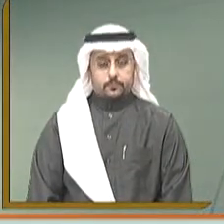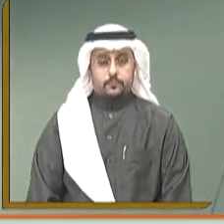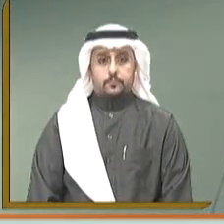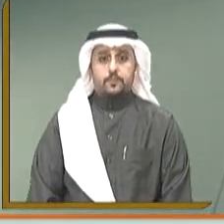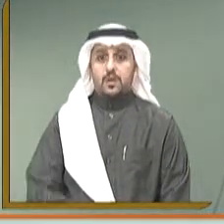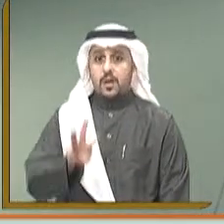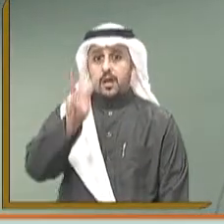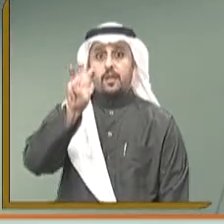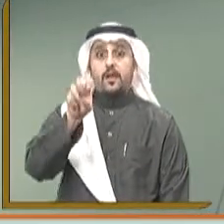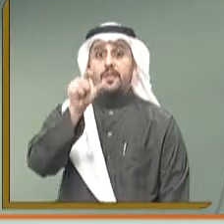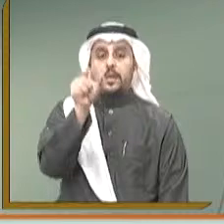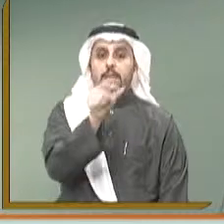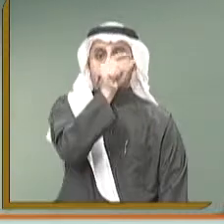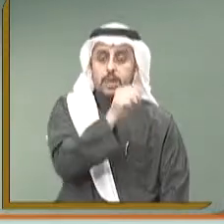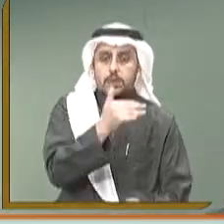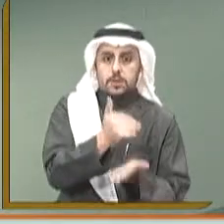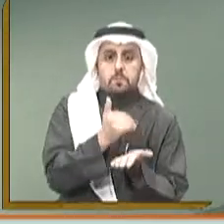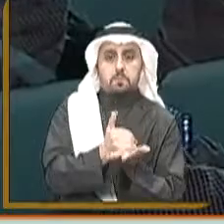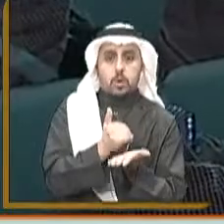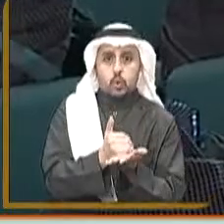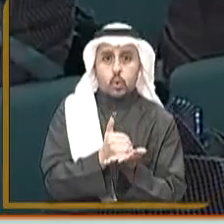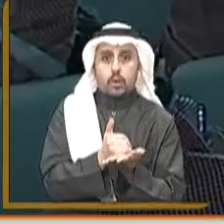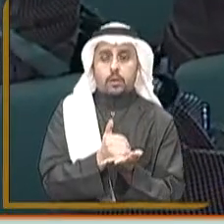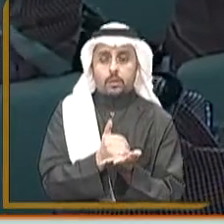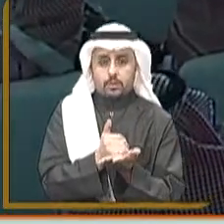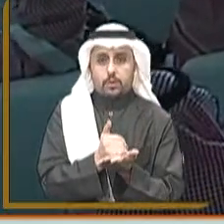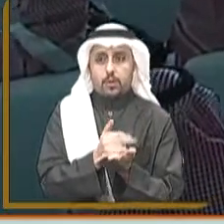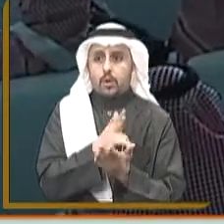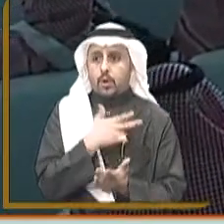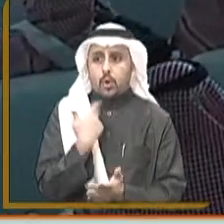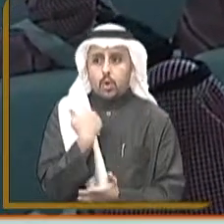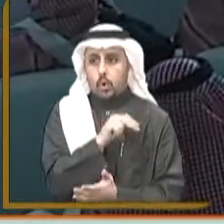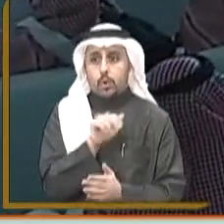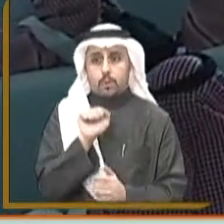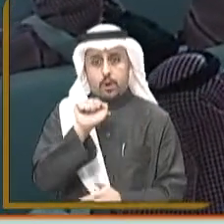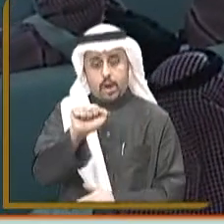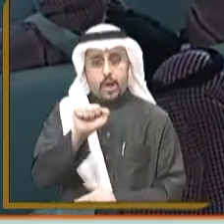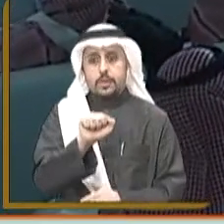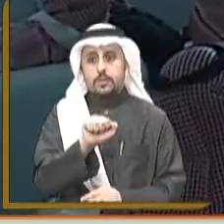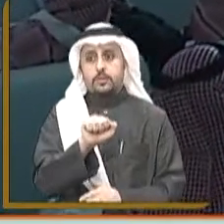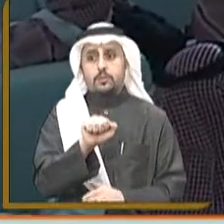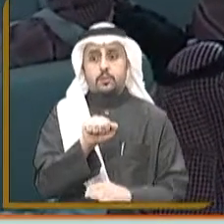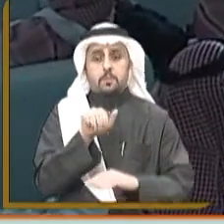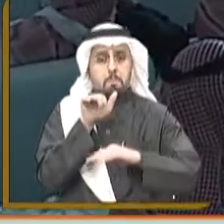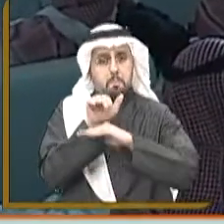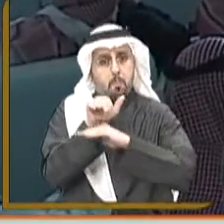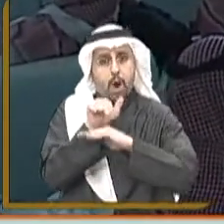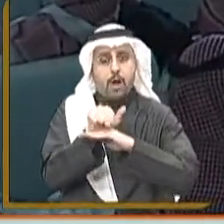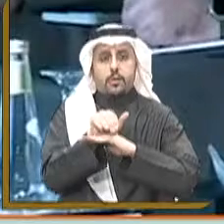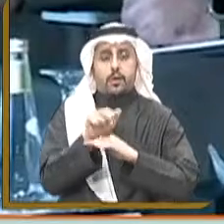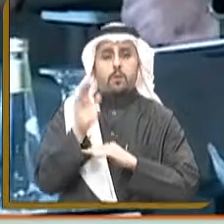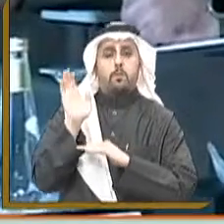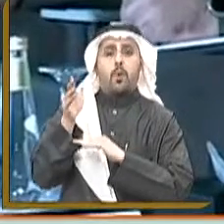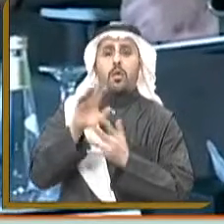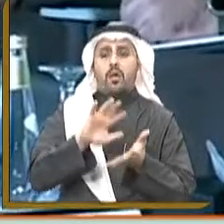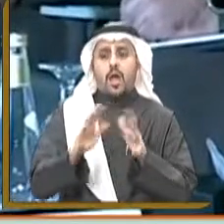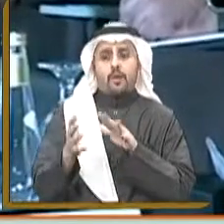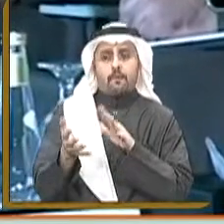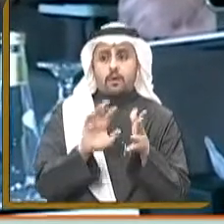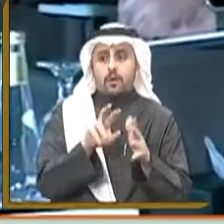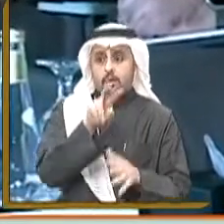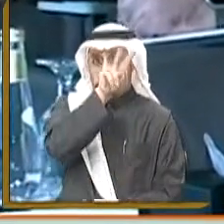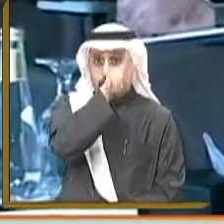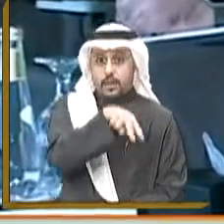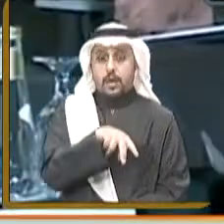ثلاثون متحدثا من المسؤولين من القطاعين الحكومي والخاص يستعرضون خلال 11 جلسة